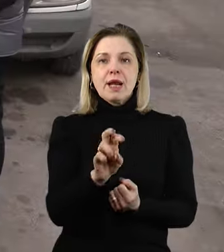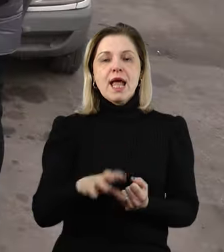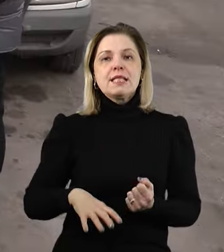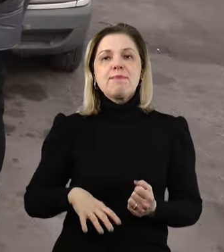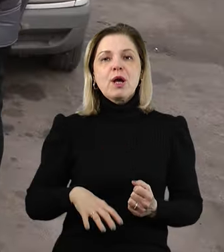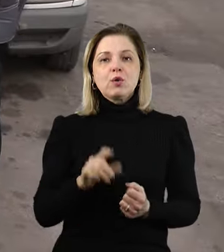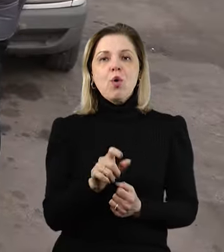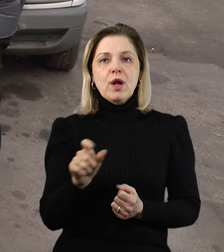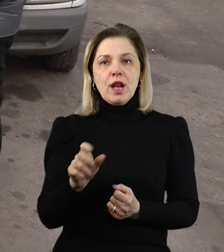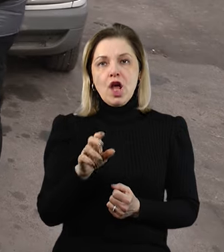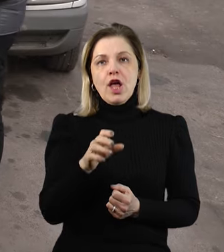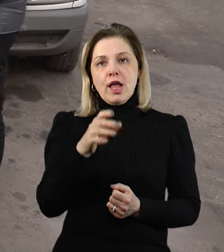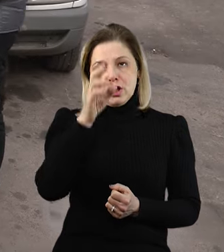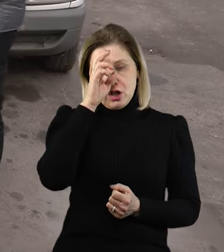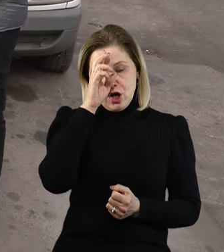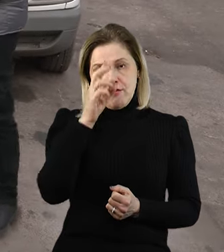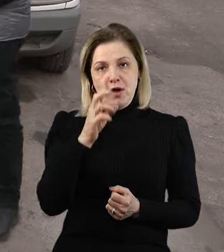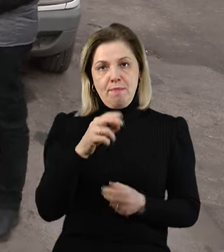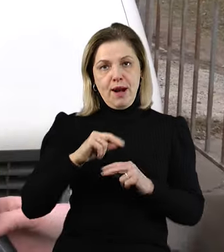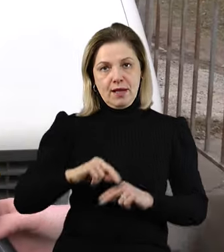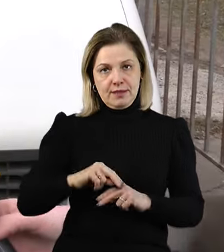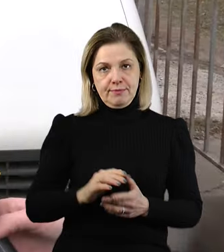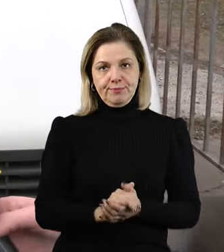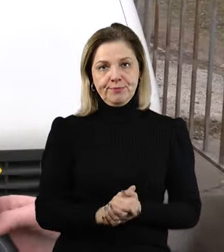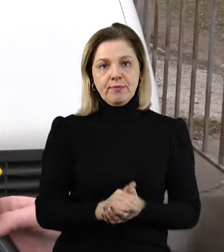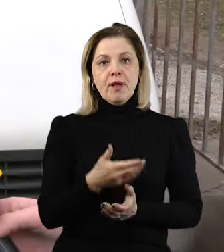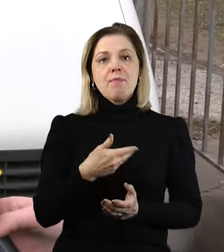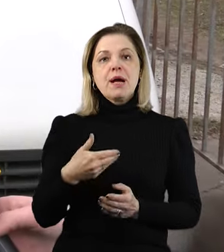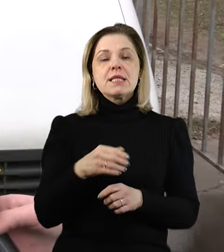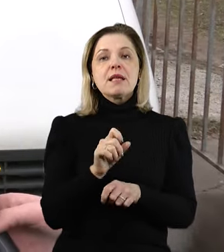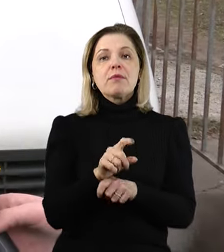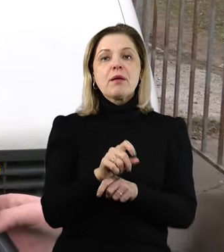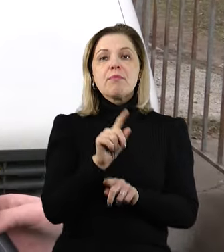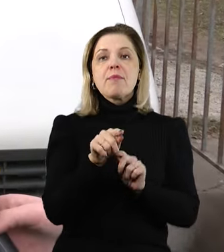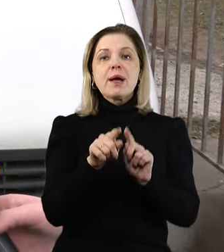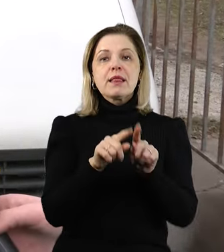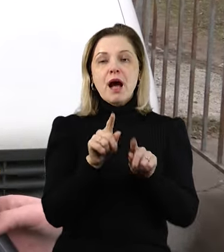інспектори Південного міжрегіонального управління Держпраці. Ми задавали питання щодо